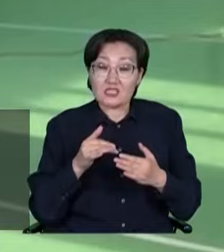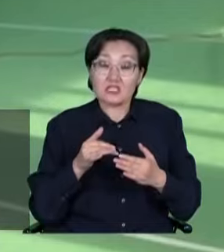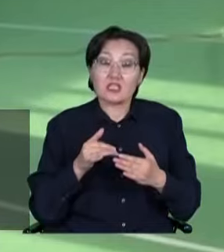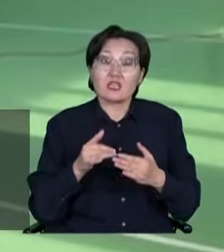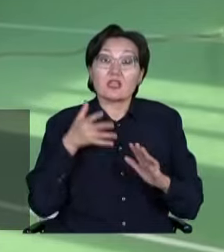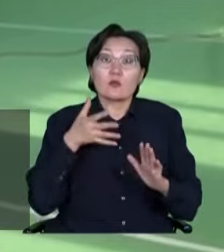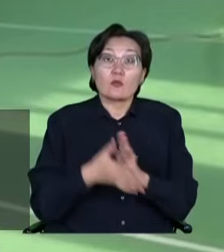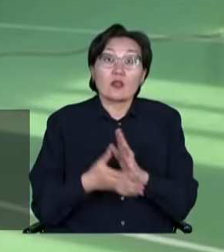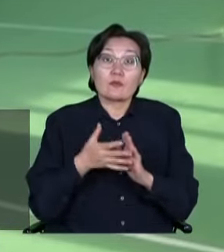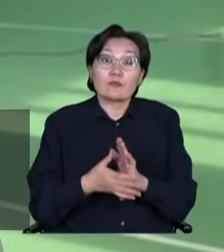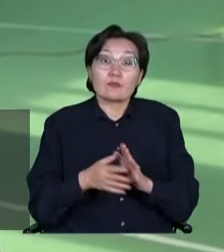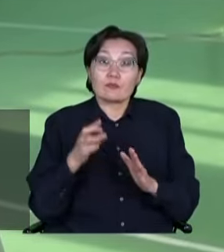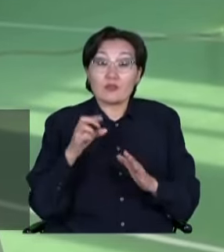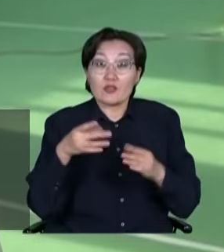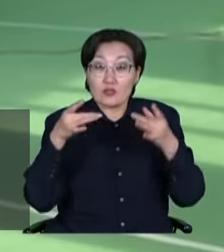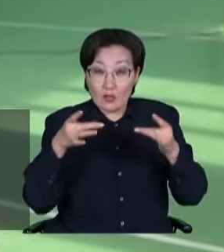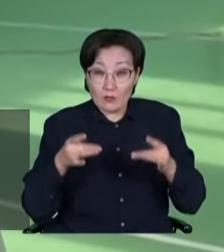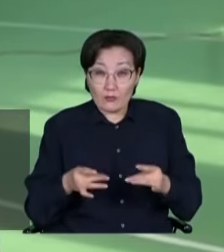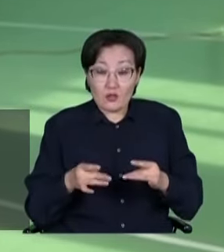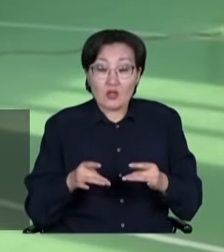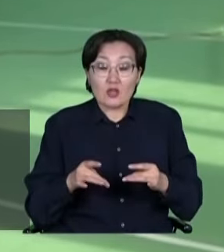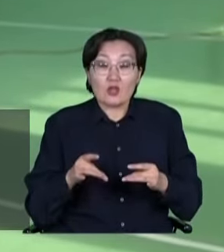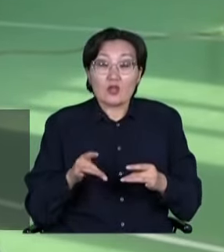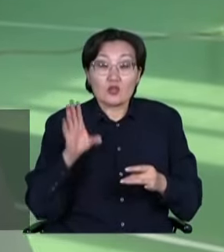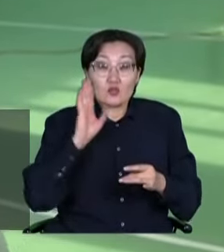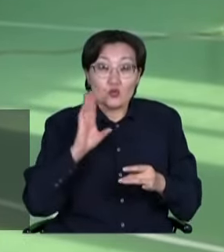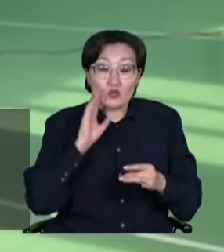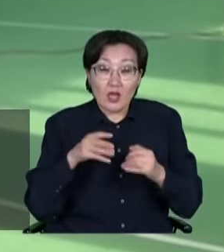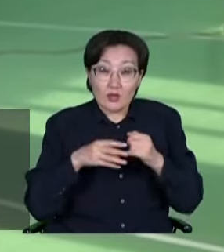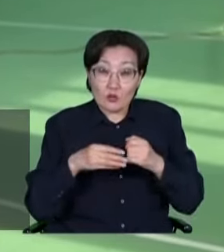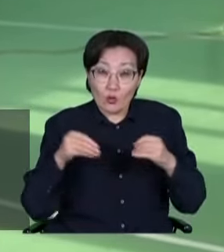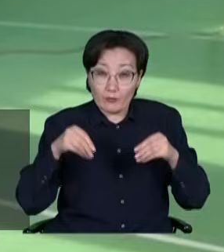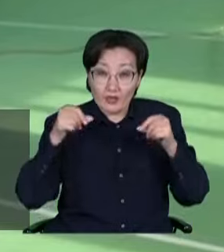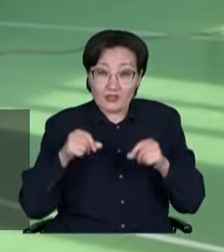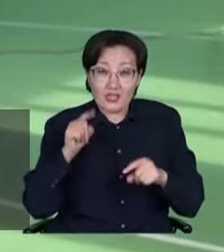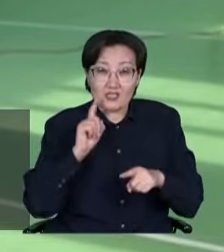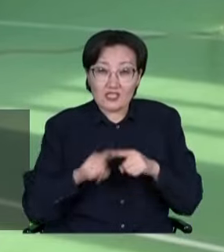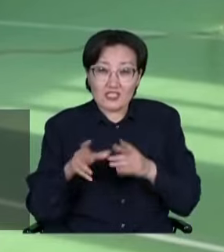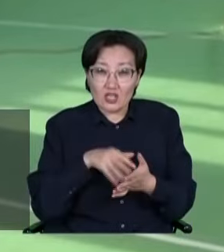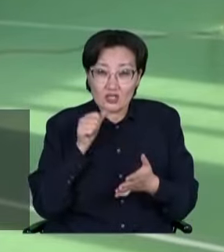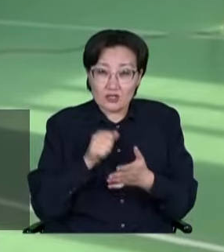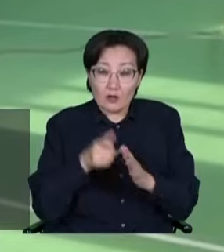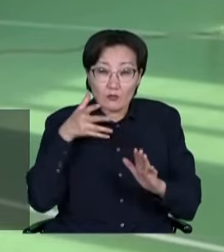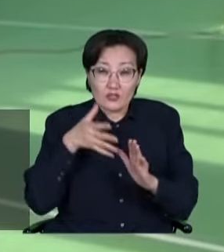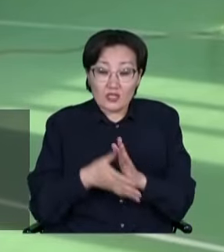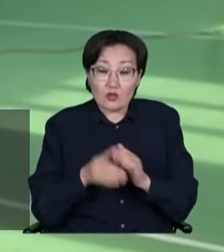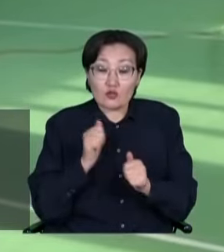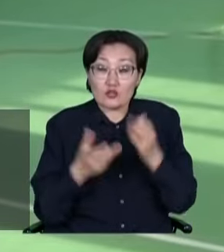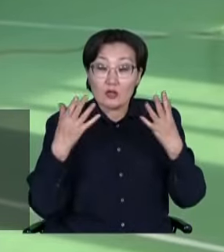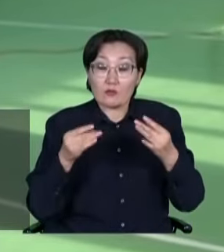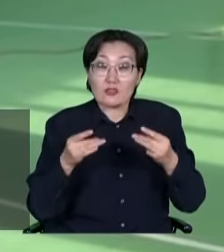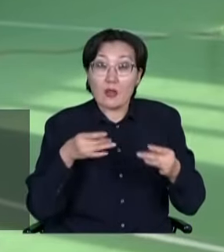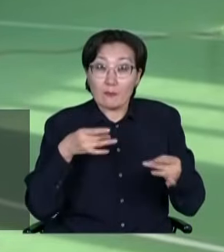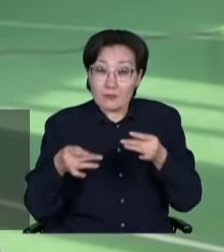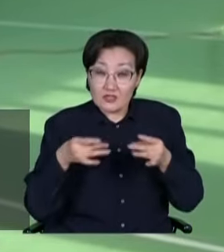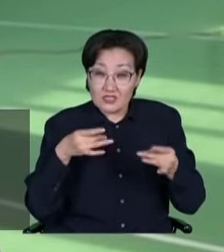яғни, суда, топырақта тез шіріп, еніп кетеді. Бізде себебі қазір күнделікті пайдаланып жүрген пластик пакеттеріміз